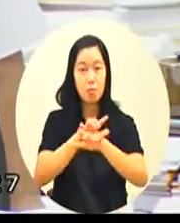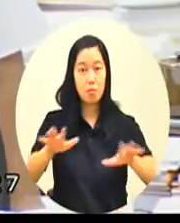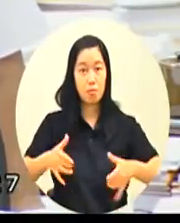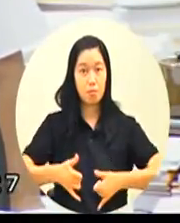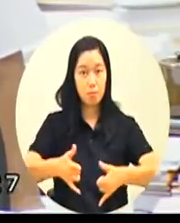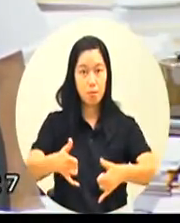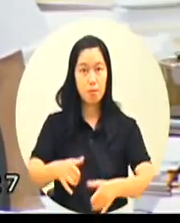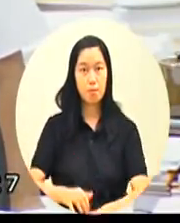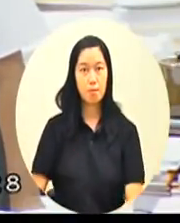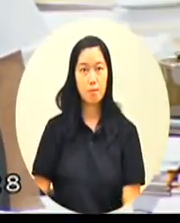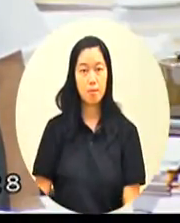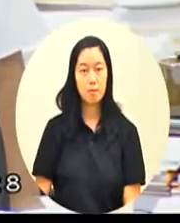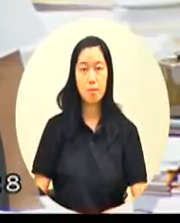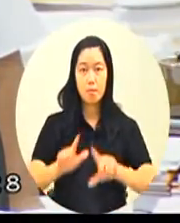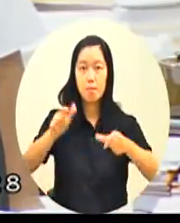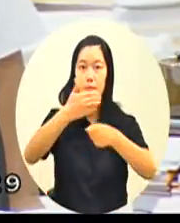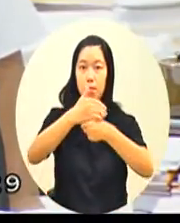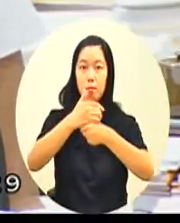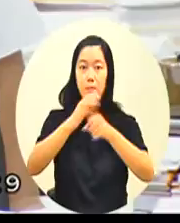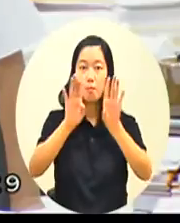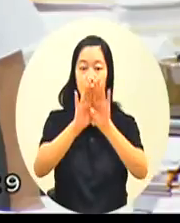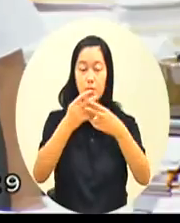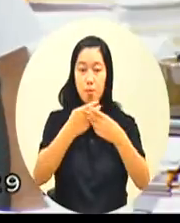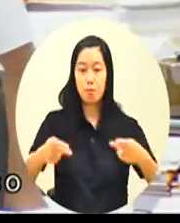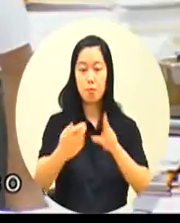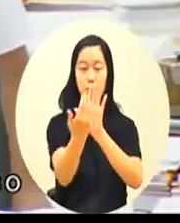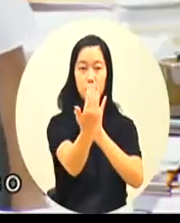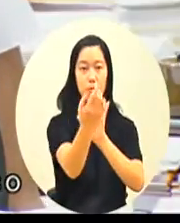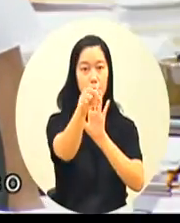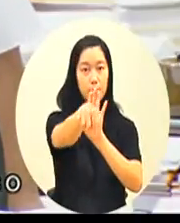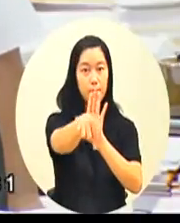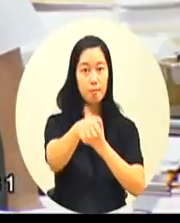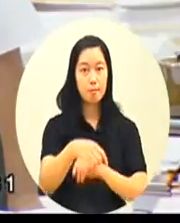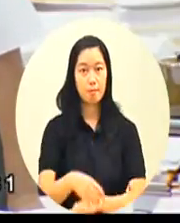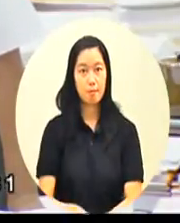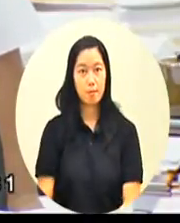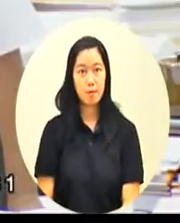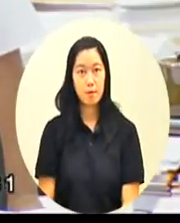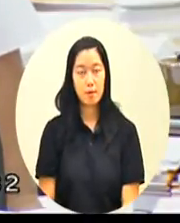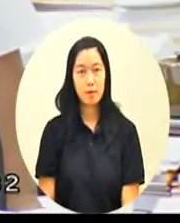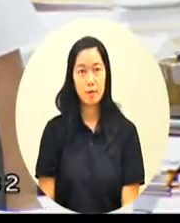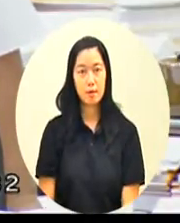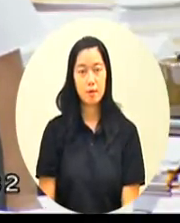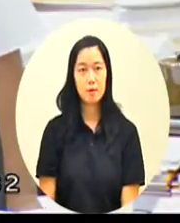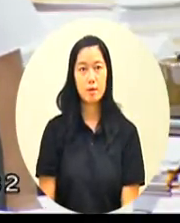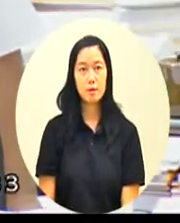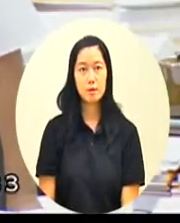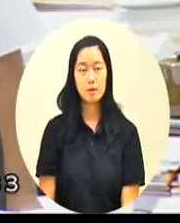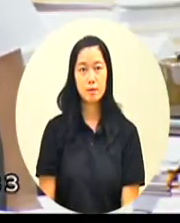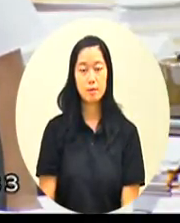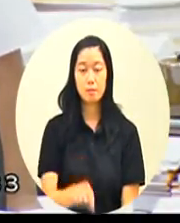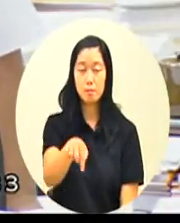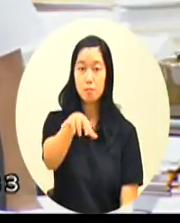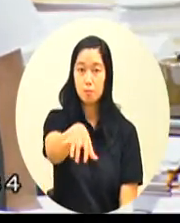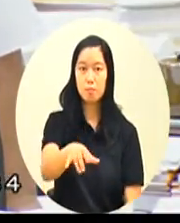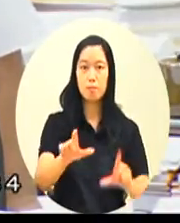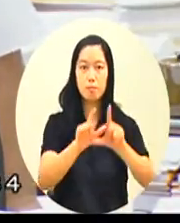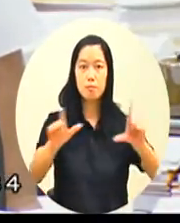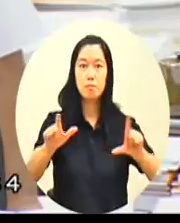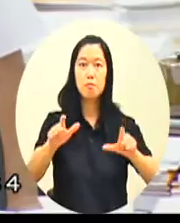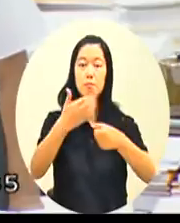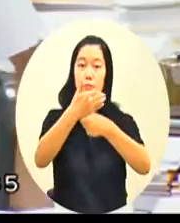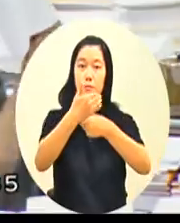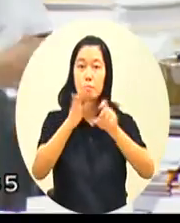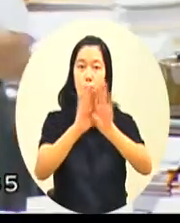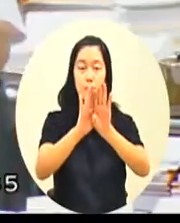是大鲁阁现代一个园区的对面这里。我想这个地方也因为大鲁阁今